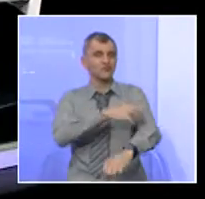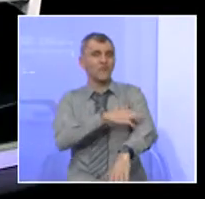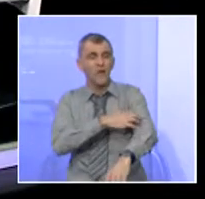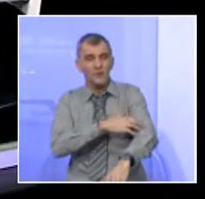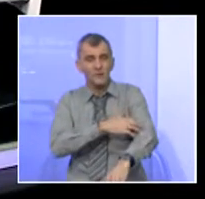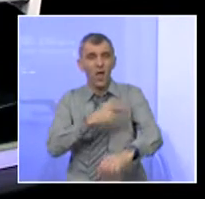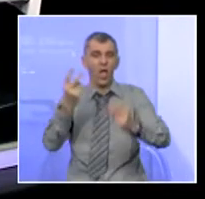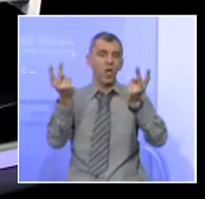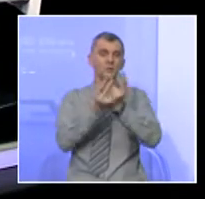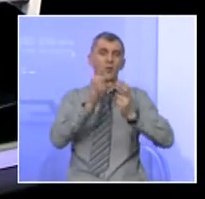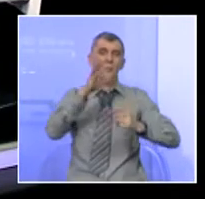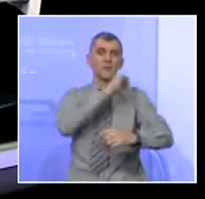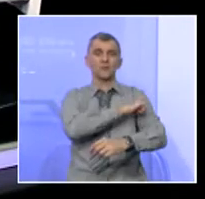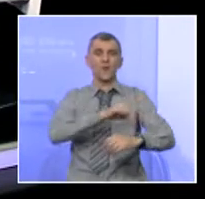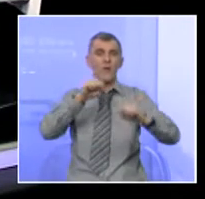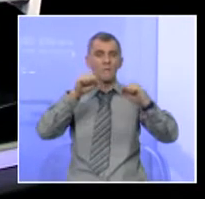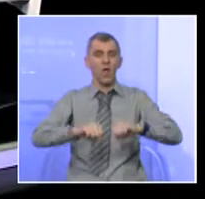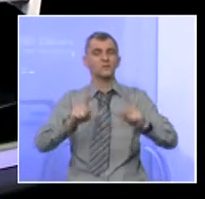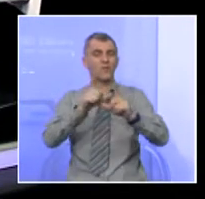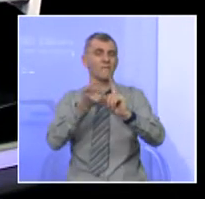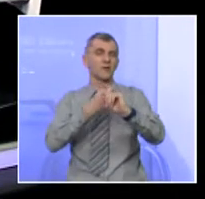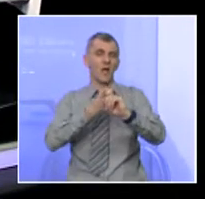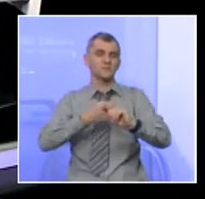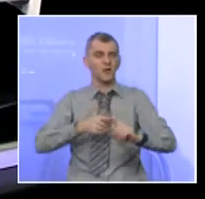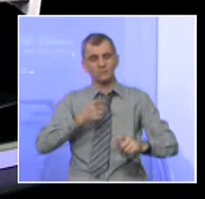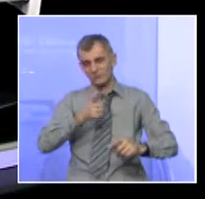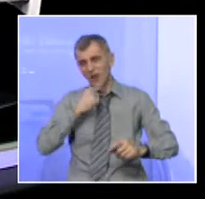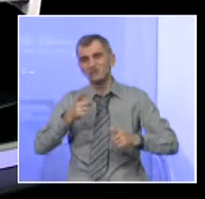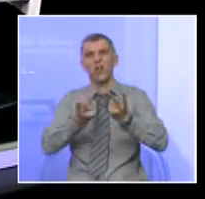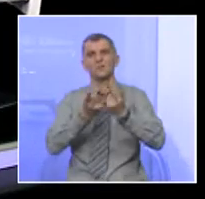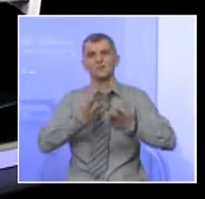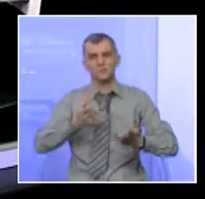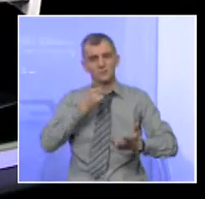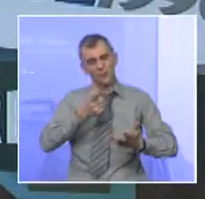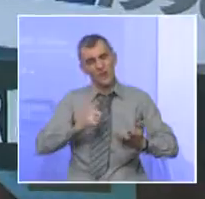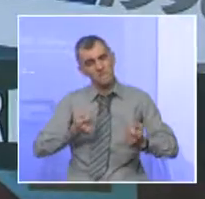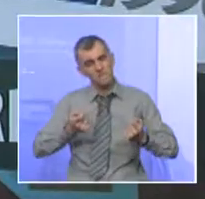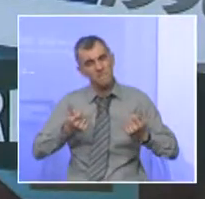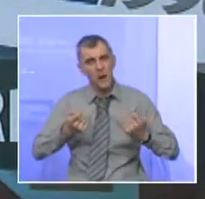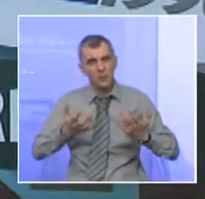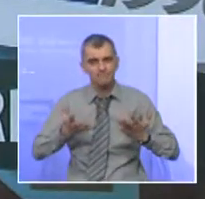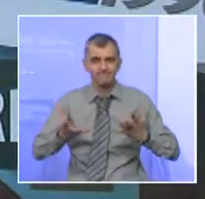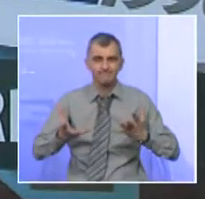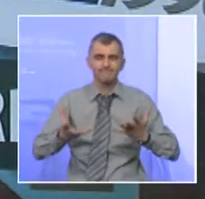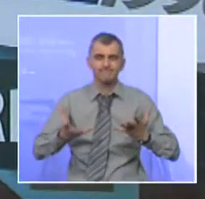biti 15 godina u vlasti u Federaciji Bosne i Hercegovine. To je malo